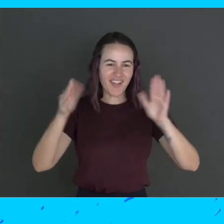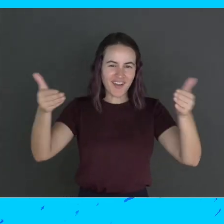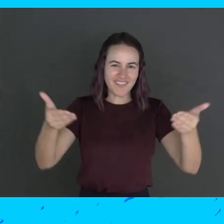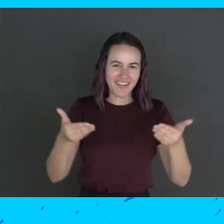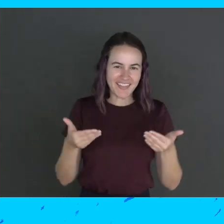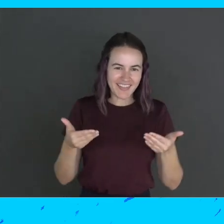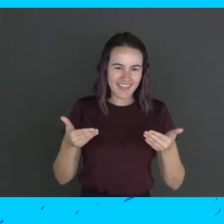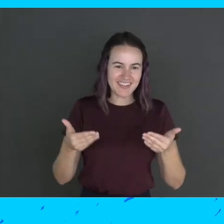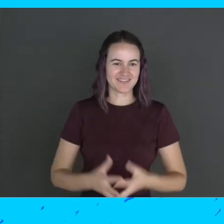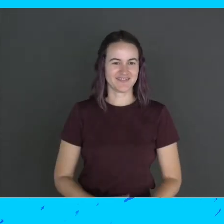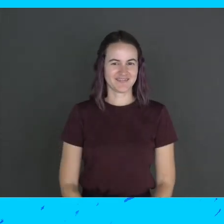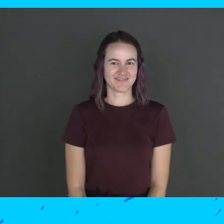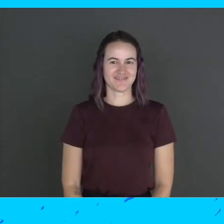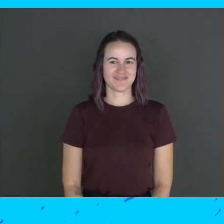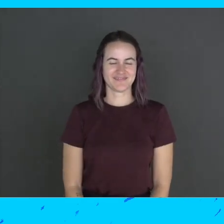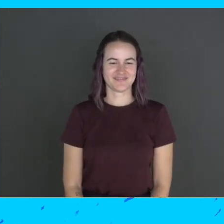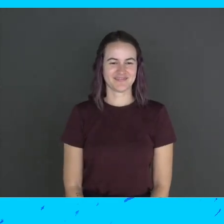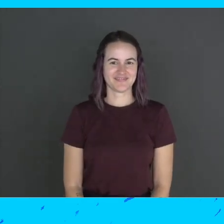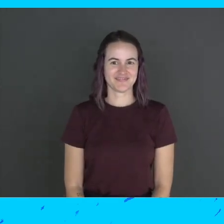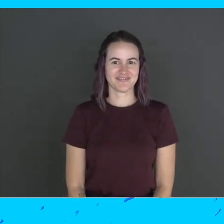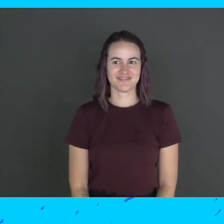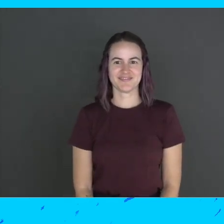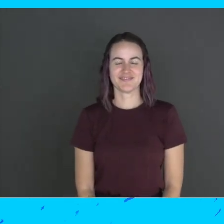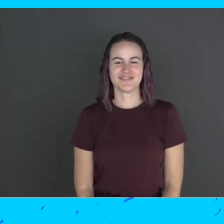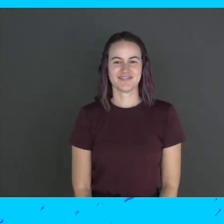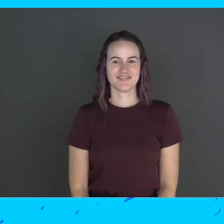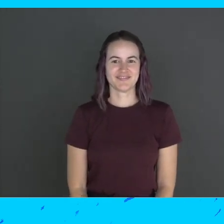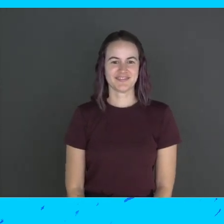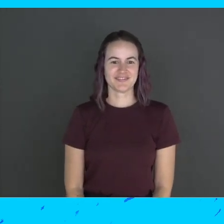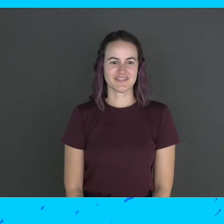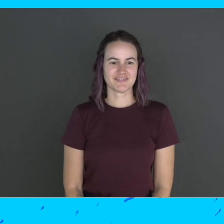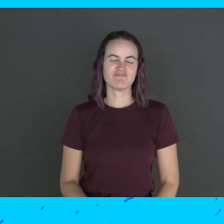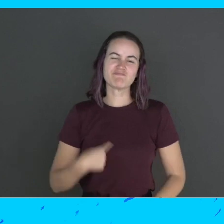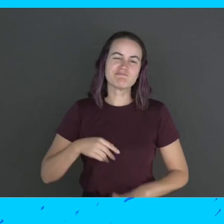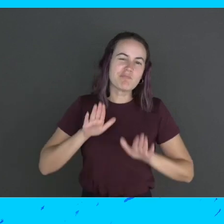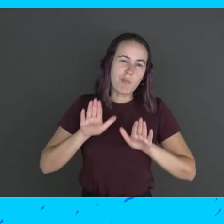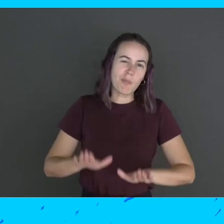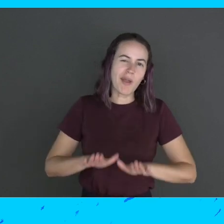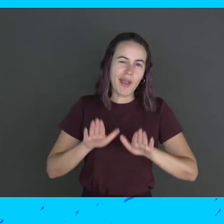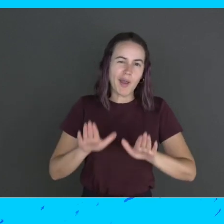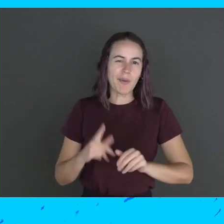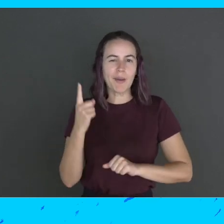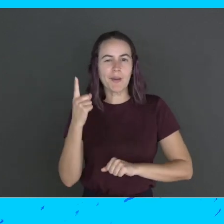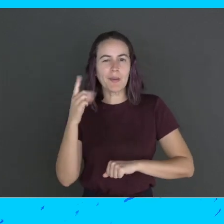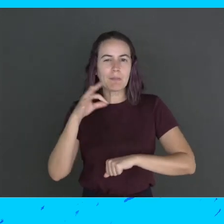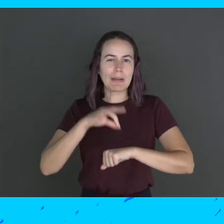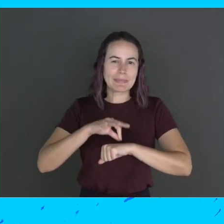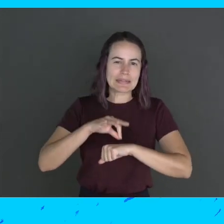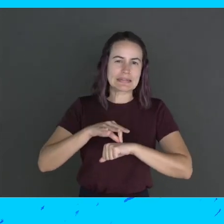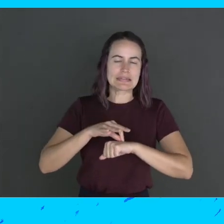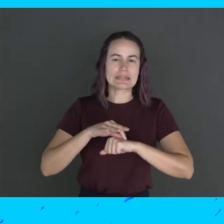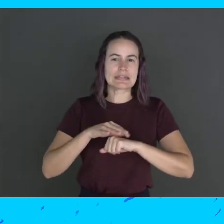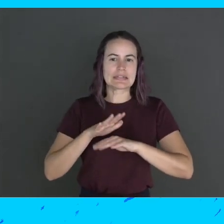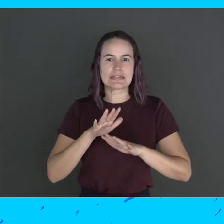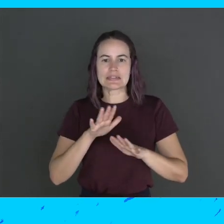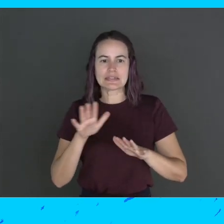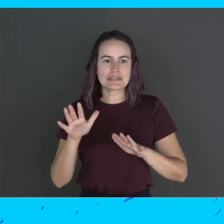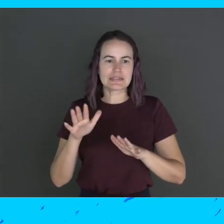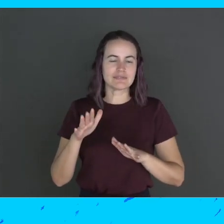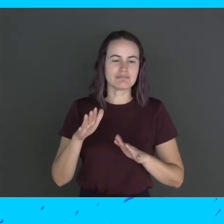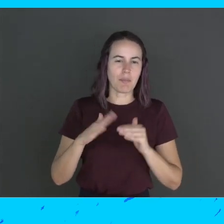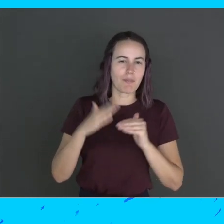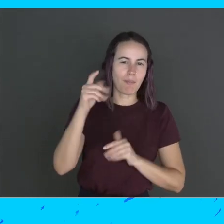give a minute for us to see if we can have other people join